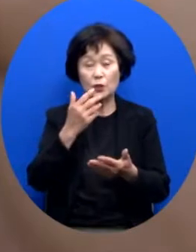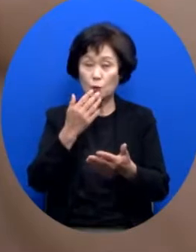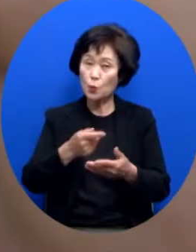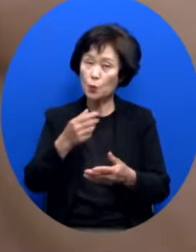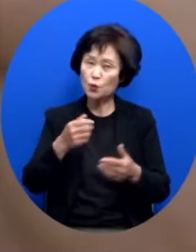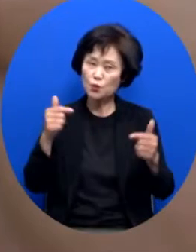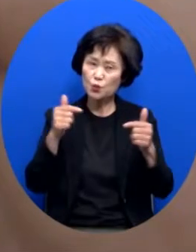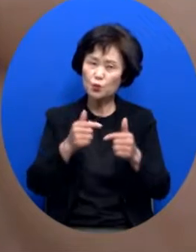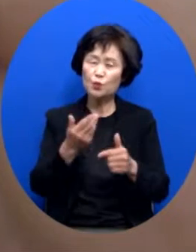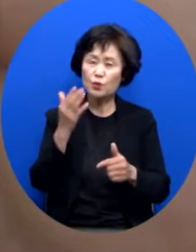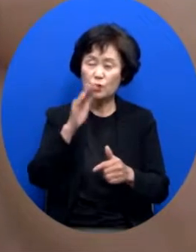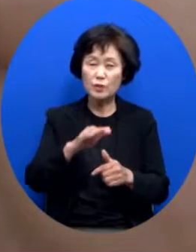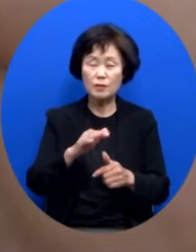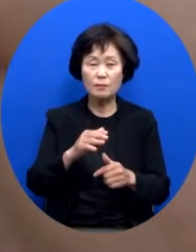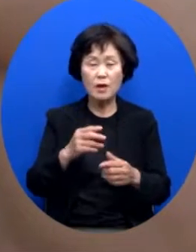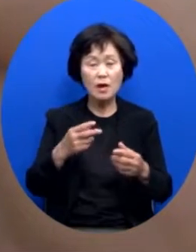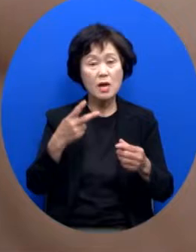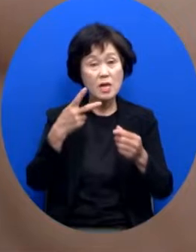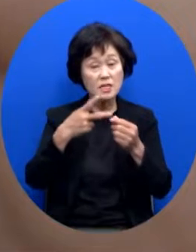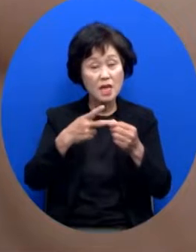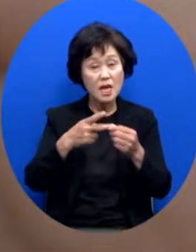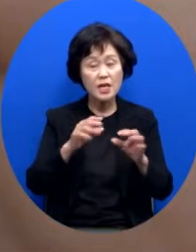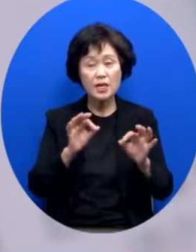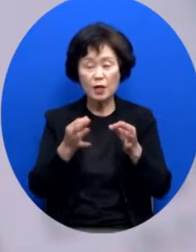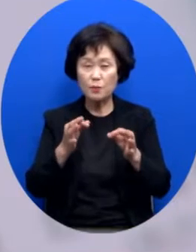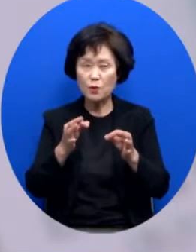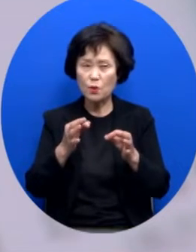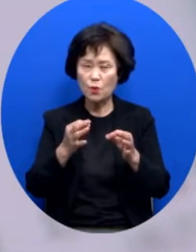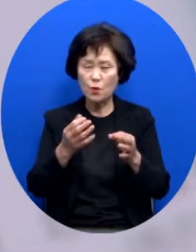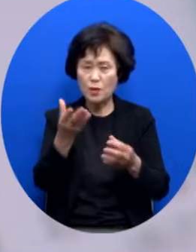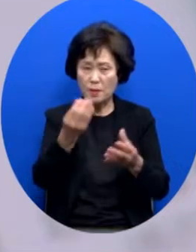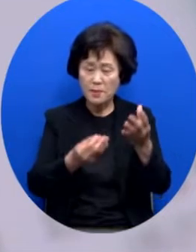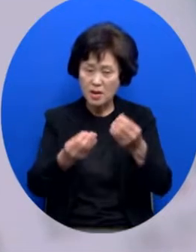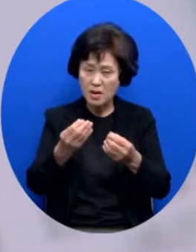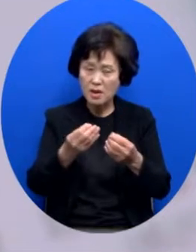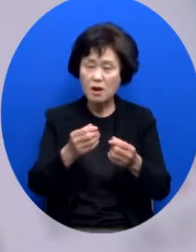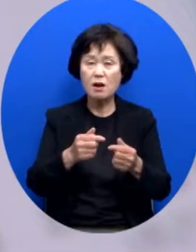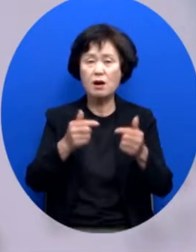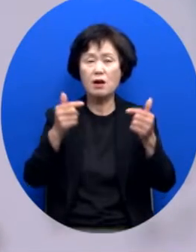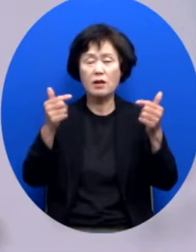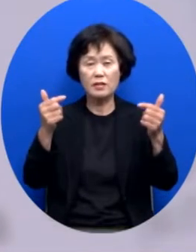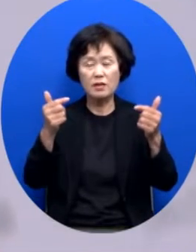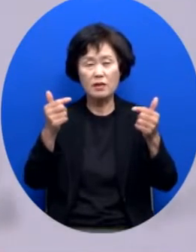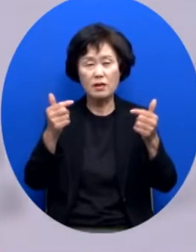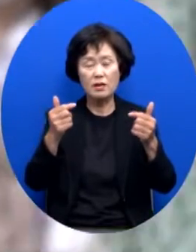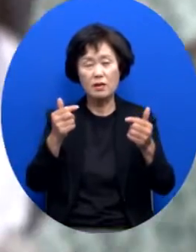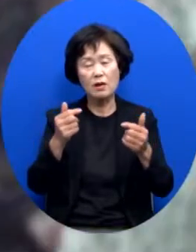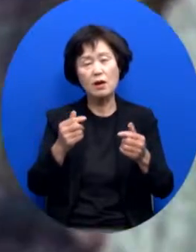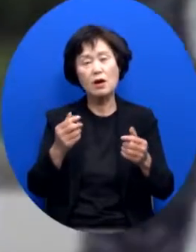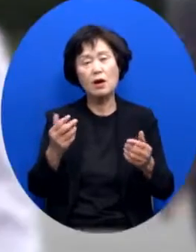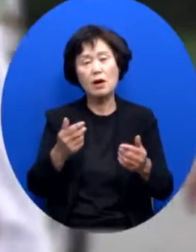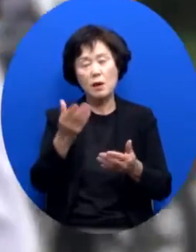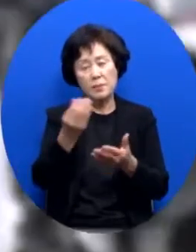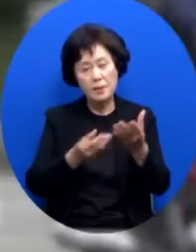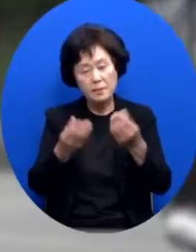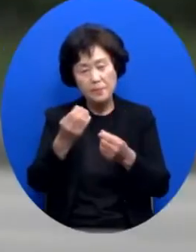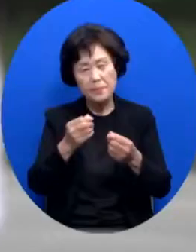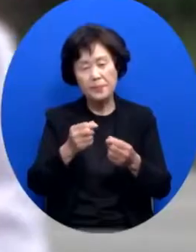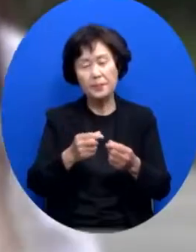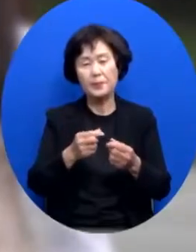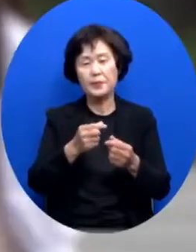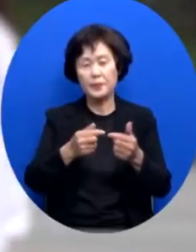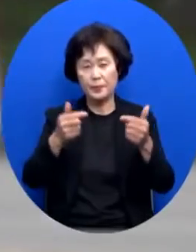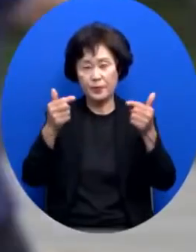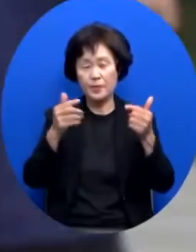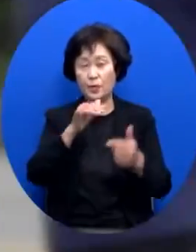줄었지만 제 2금융권 대출 과 다중 채무자 간으로 오히려 가계 대출이 질적 악화한 겁니다 경제 전문가들은